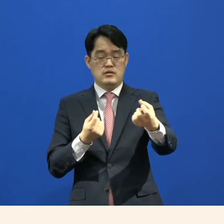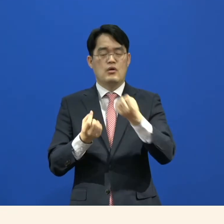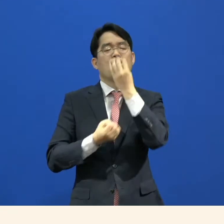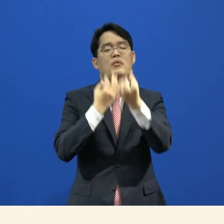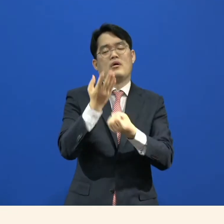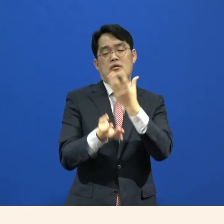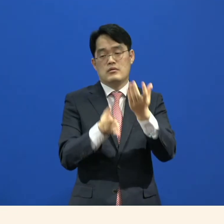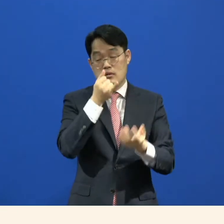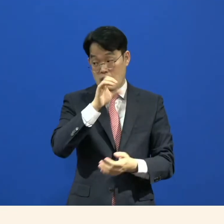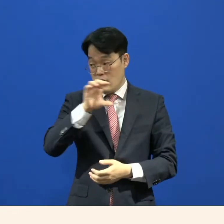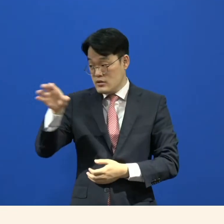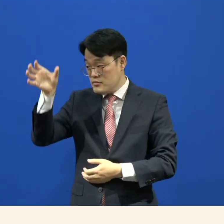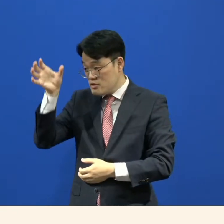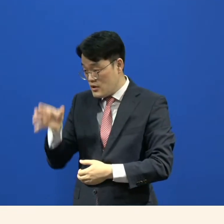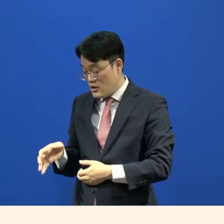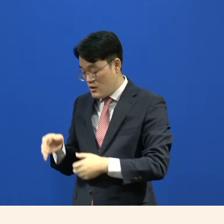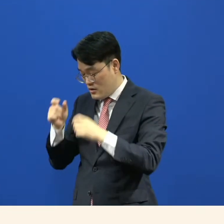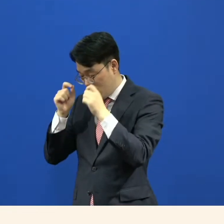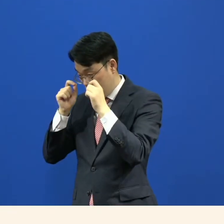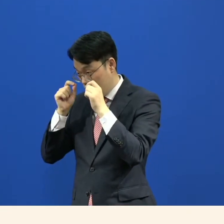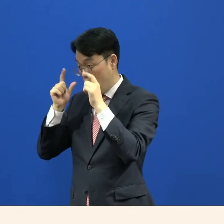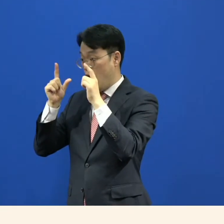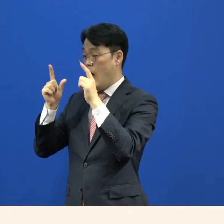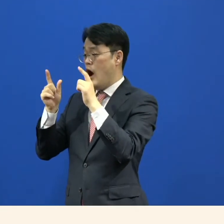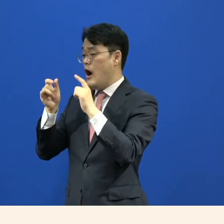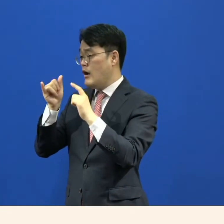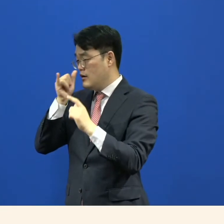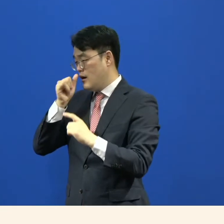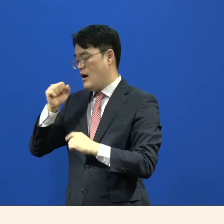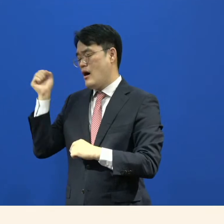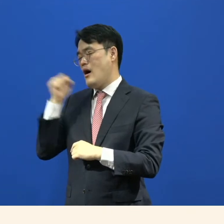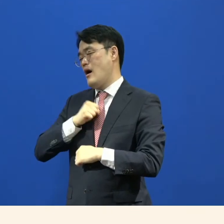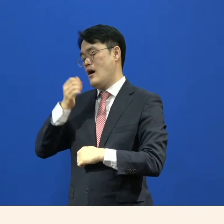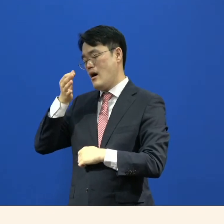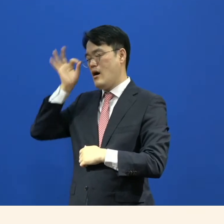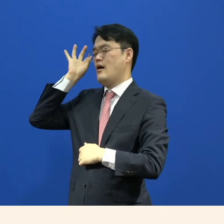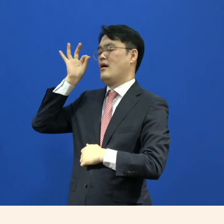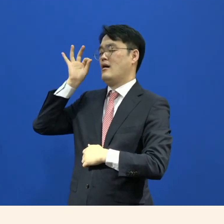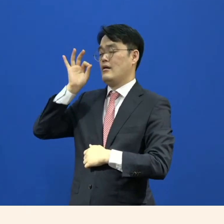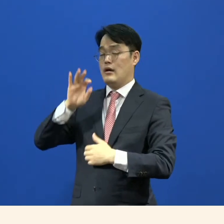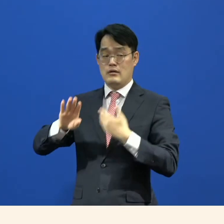다른 것들은 자랑거리에 축에도 들지 못한다는 것을 깨닫게 됩니다.